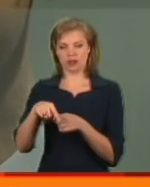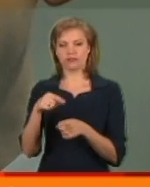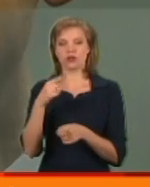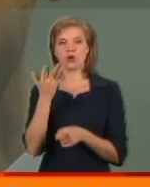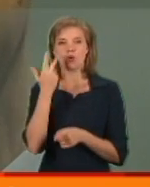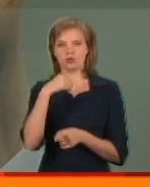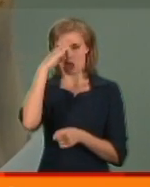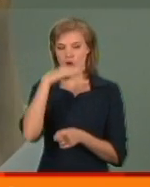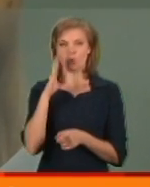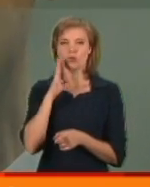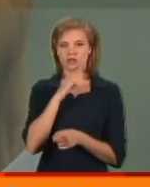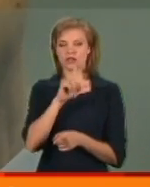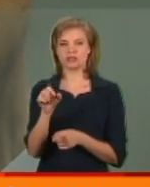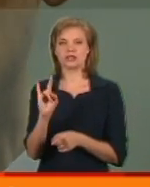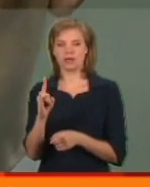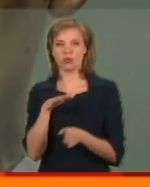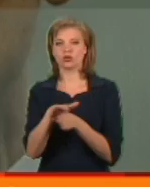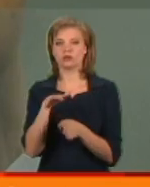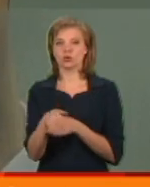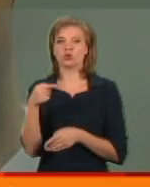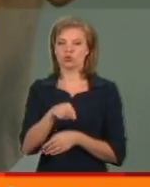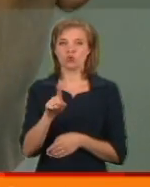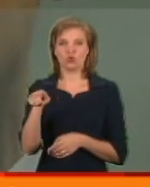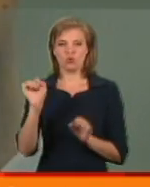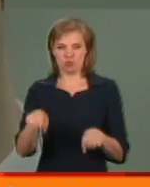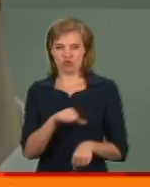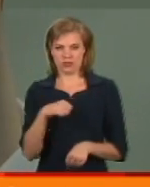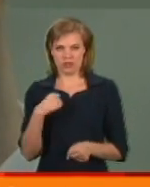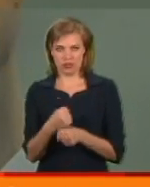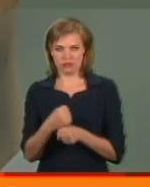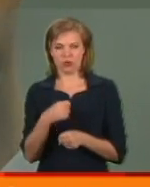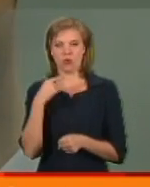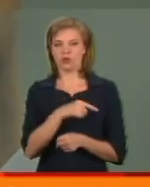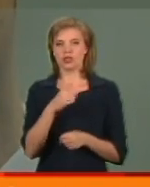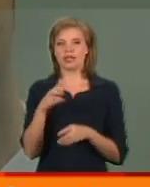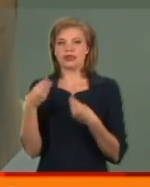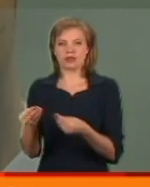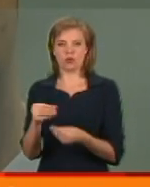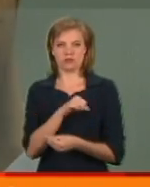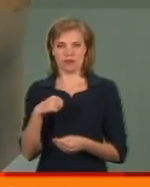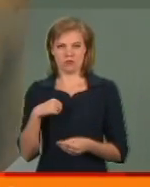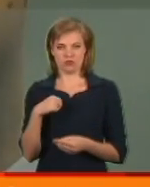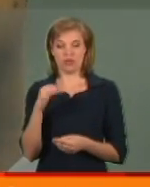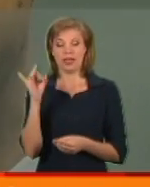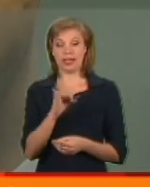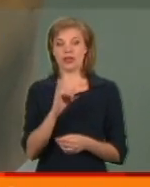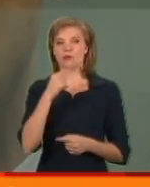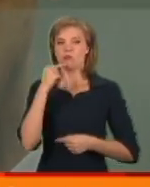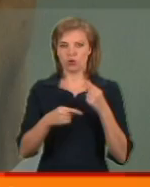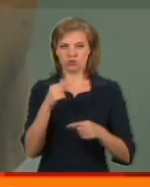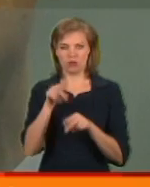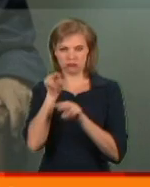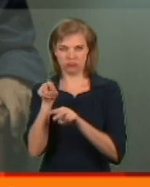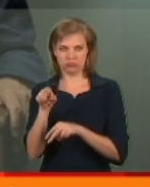коли батьки за дитину роблять те, що він може зробити сам. Вони не дають йому самостійності і постійно во всьому